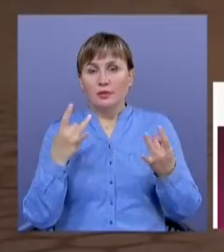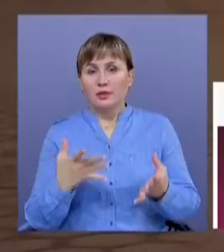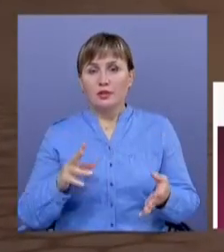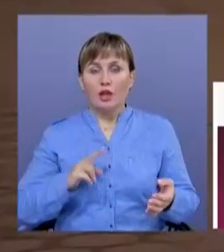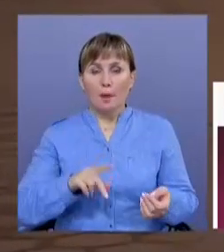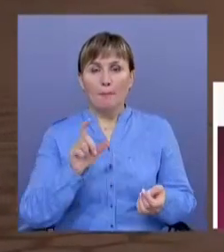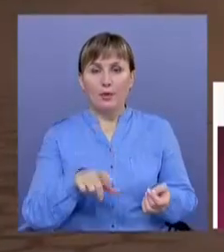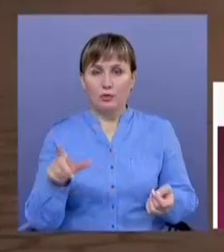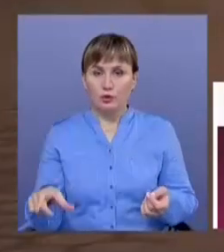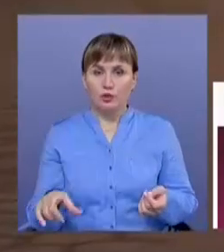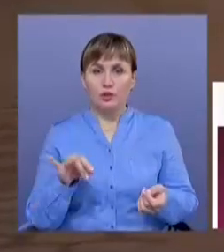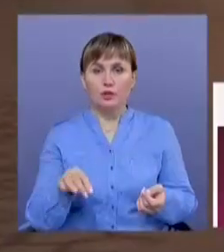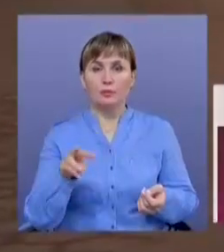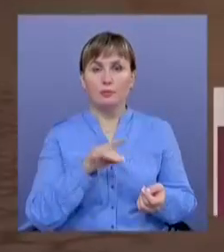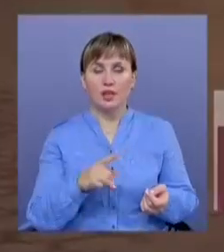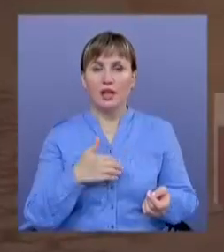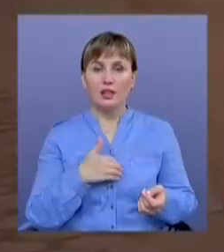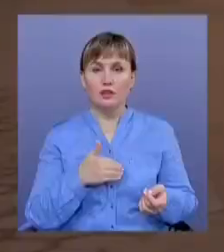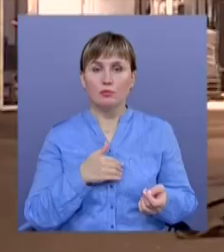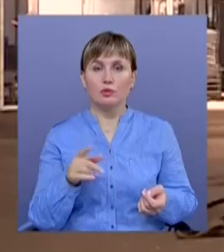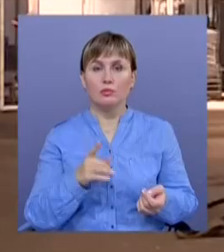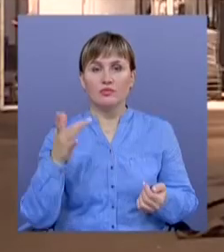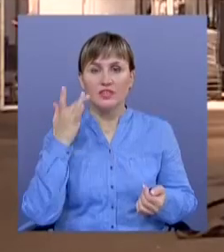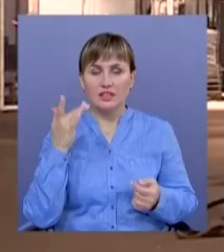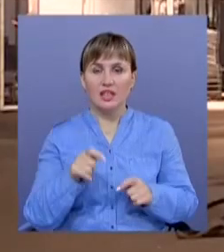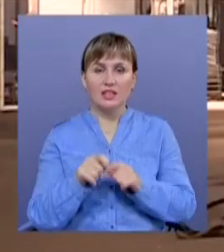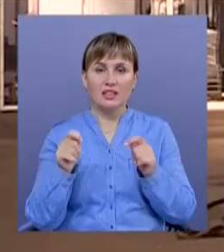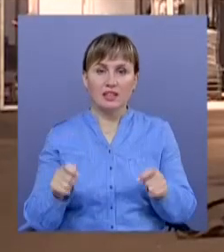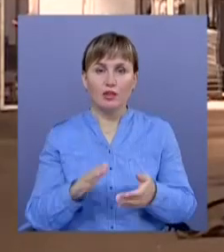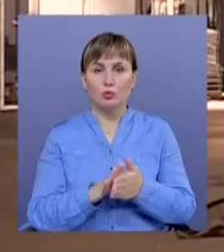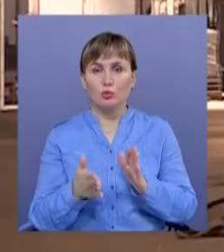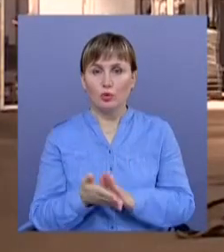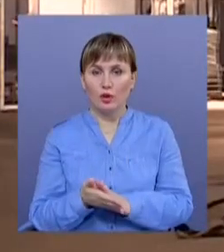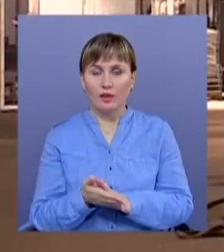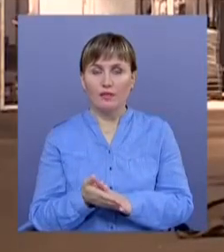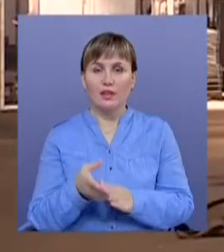рабочих. Мы хотим, чтобы всегда создавались условия